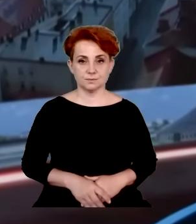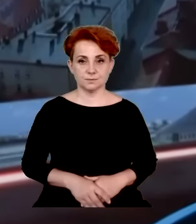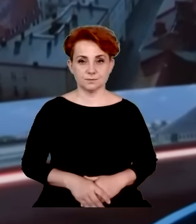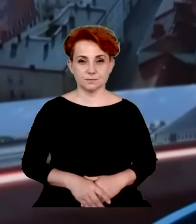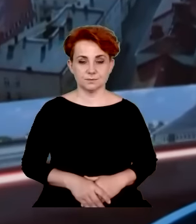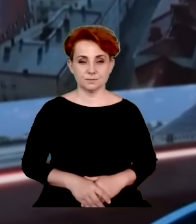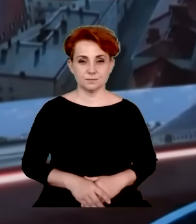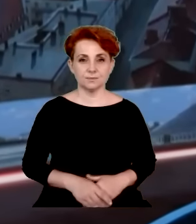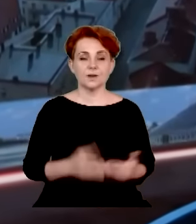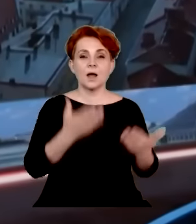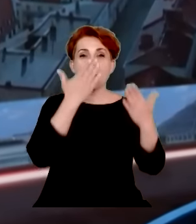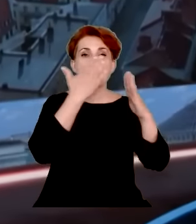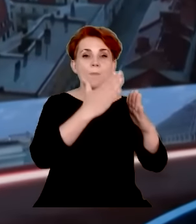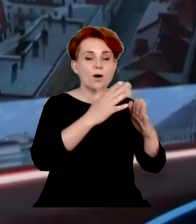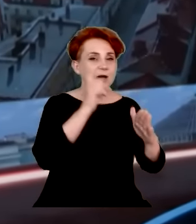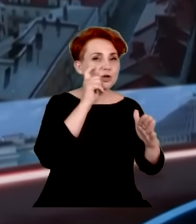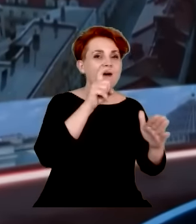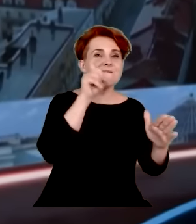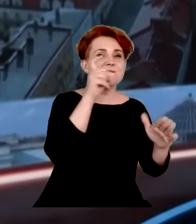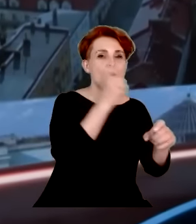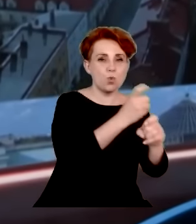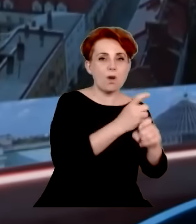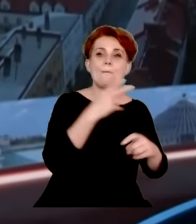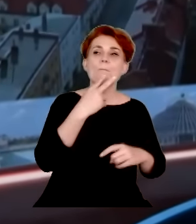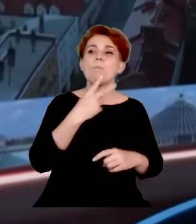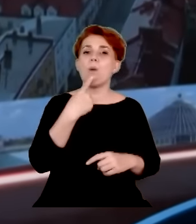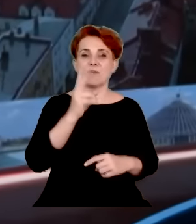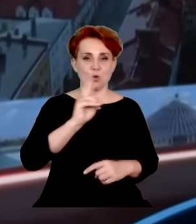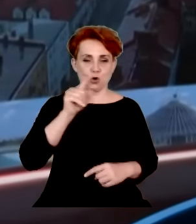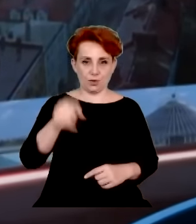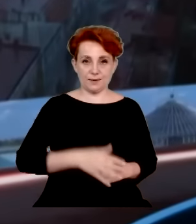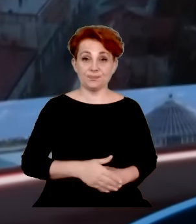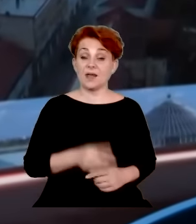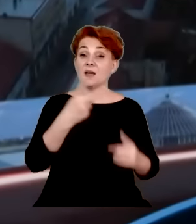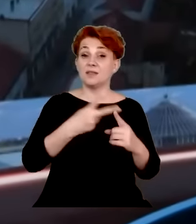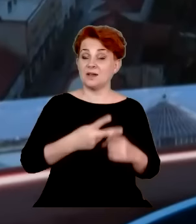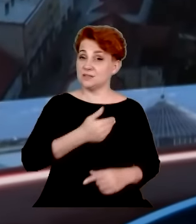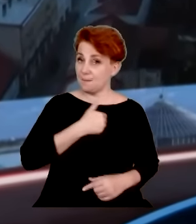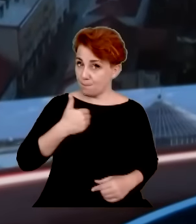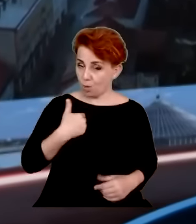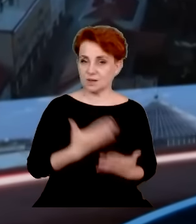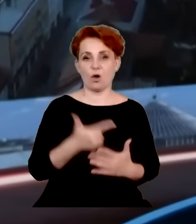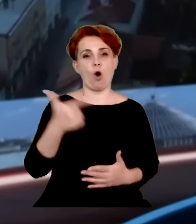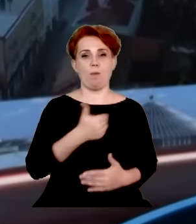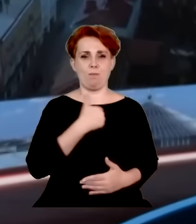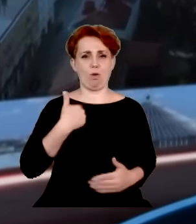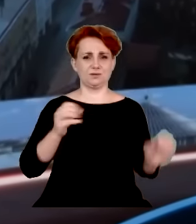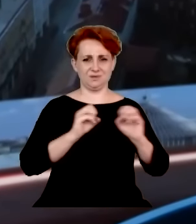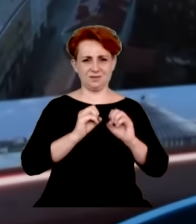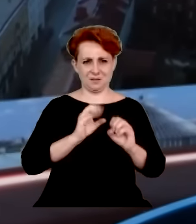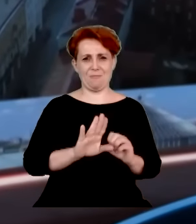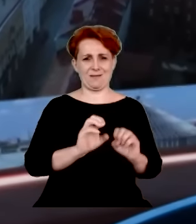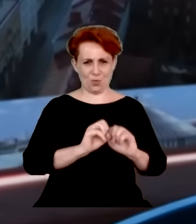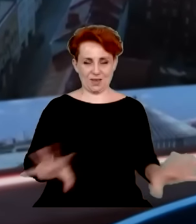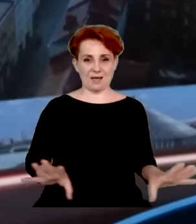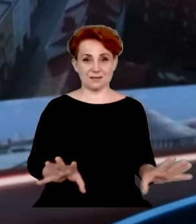Pokaż mi swoich wrogów, a powiem ci, kim jesteś. Telewizja Republika jest polska, więc ma obowiązki polskie, to chyba jasne. I jeśli to ma